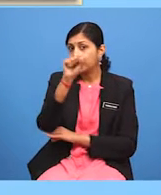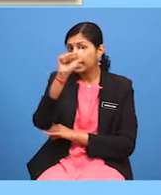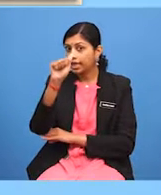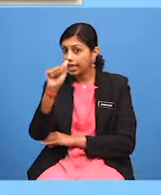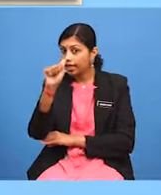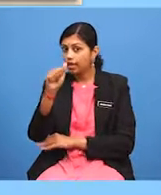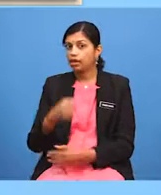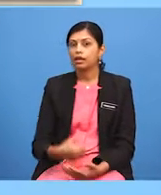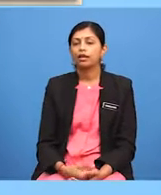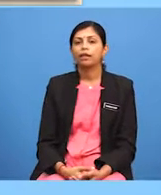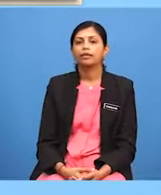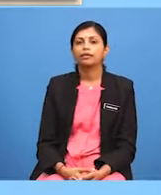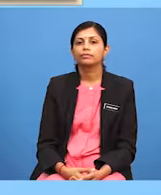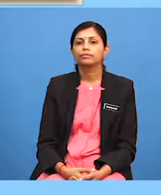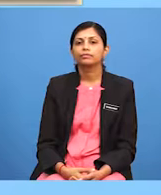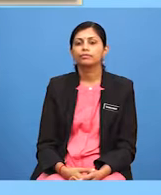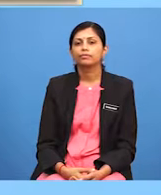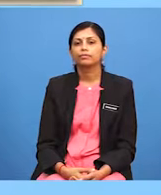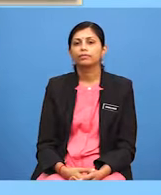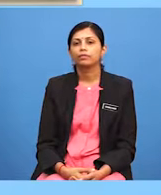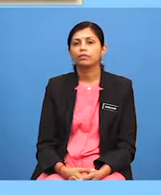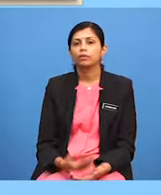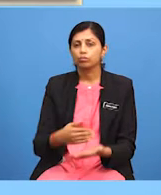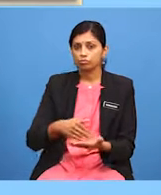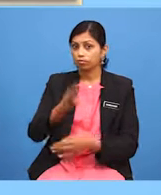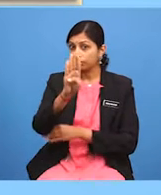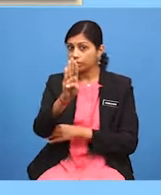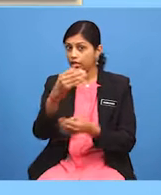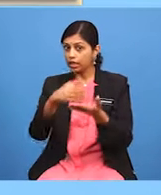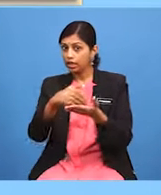Hitungkan kerja yang dilakukan. B.